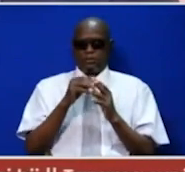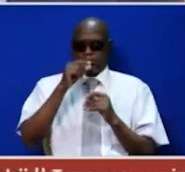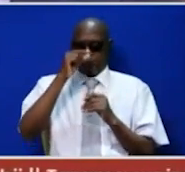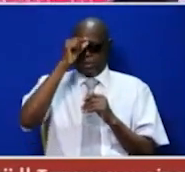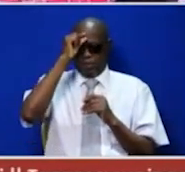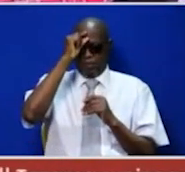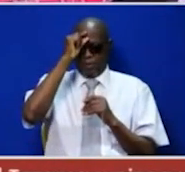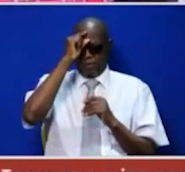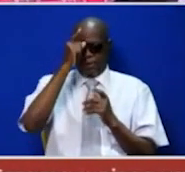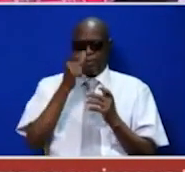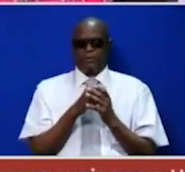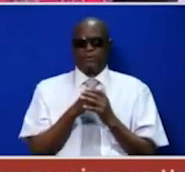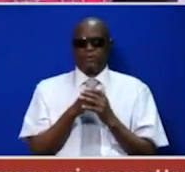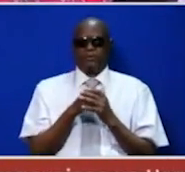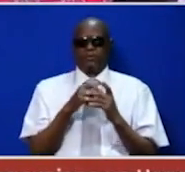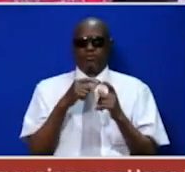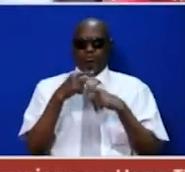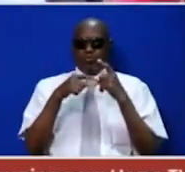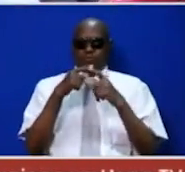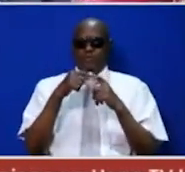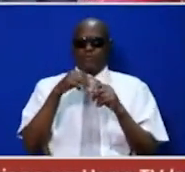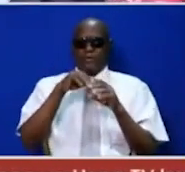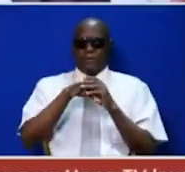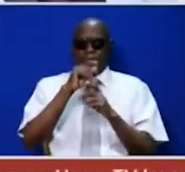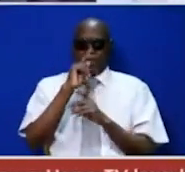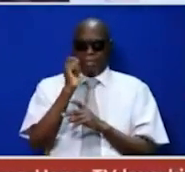wa mfumo wa ushirikiano endelevu wa maendeleo ya Kenya.